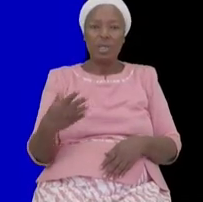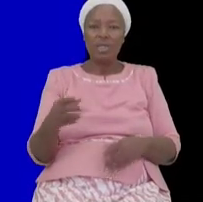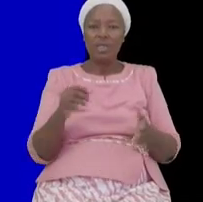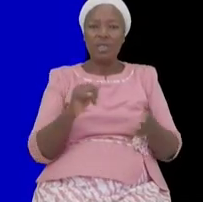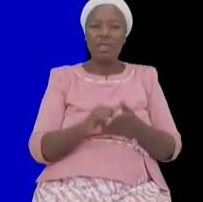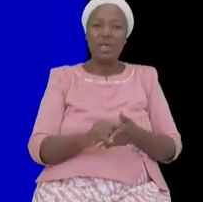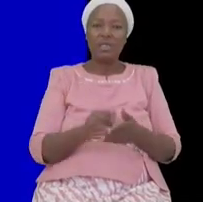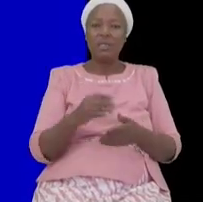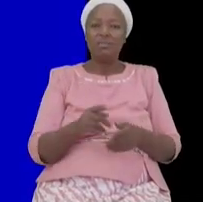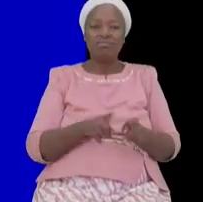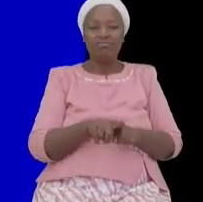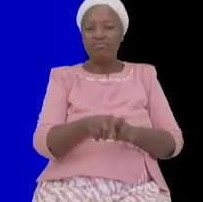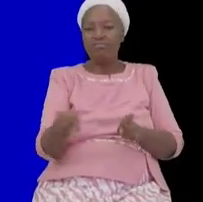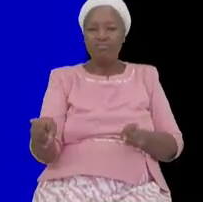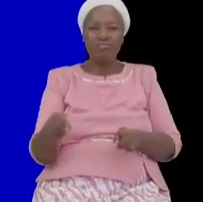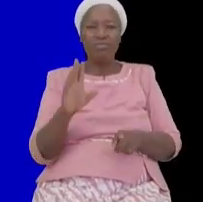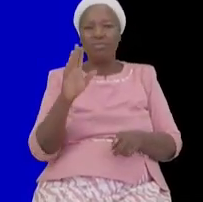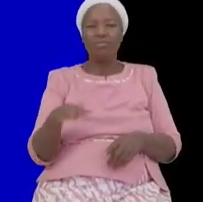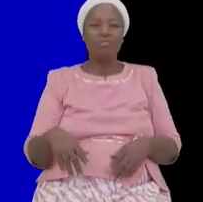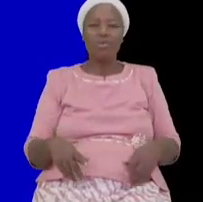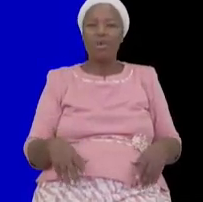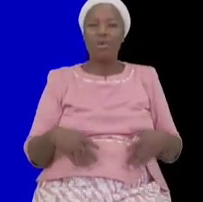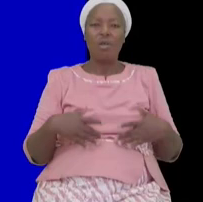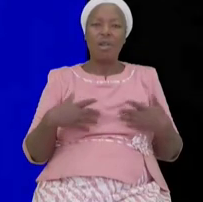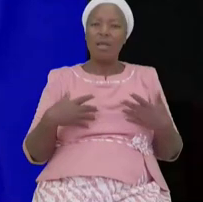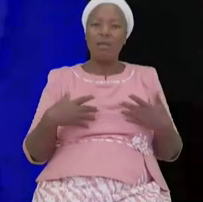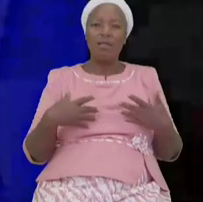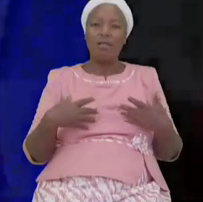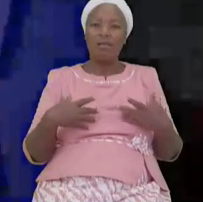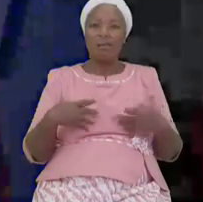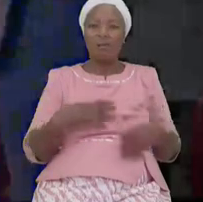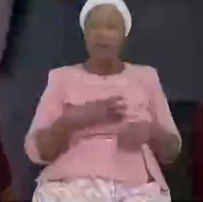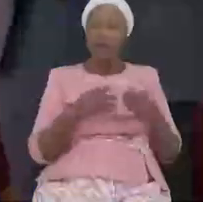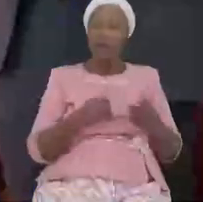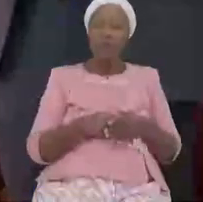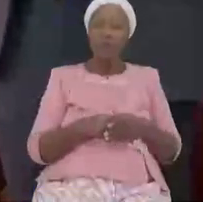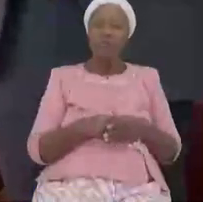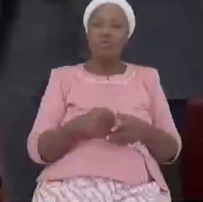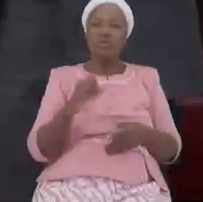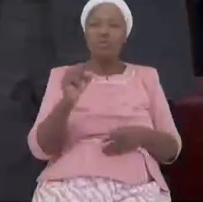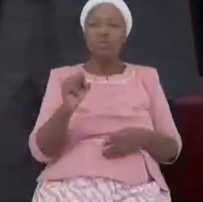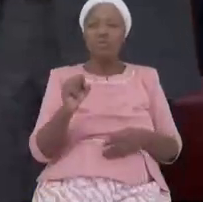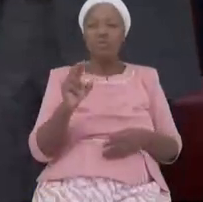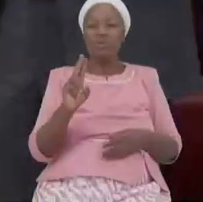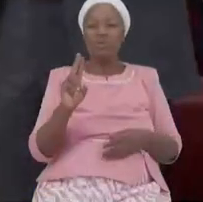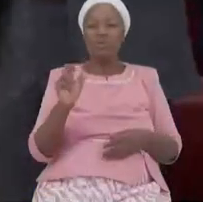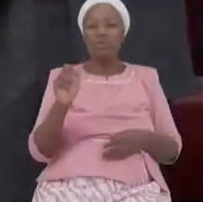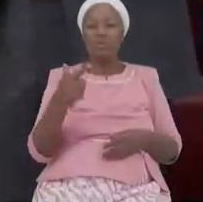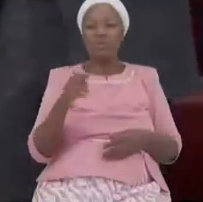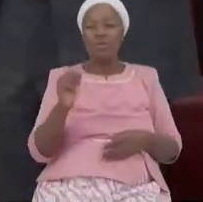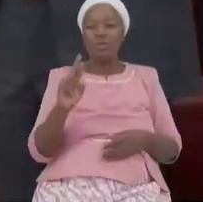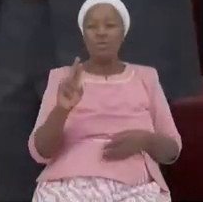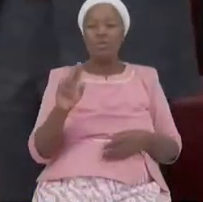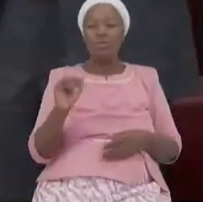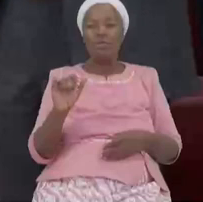c'est distraction, chose qui te distrait, sucré, qui cause